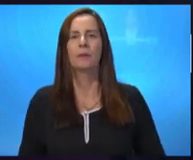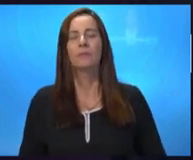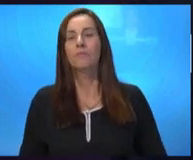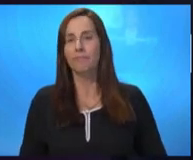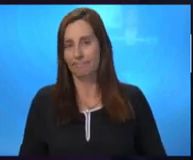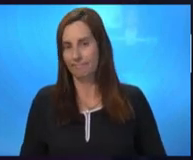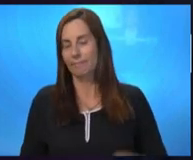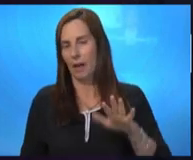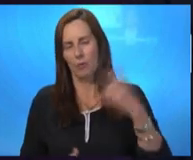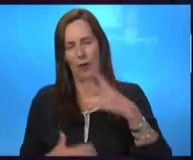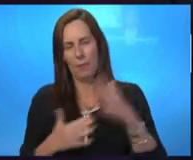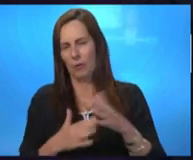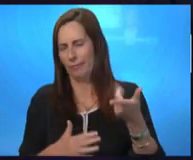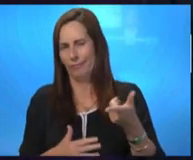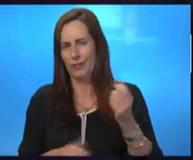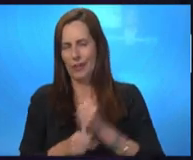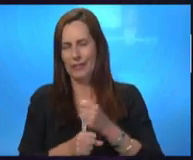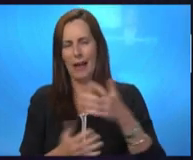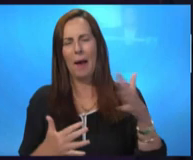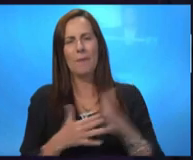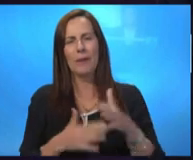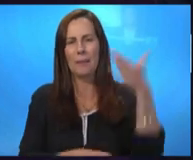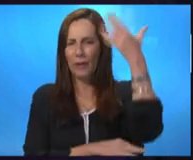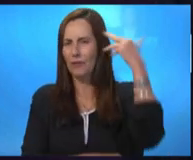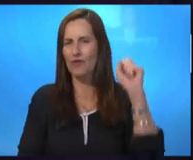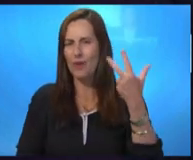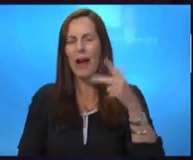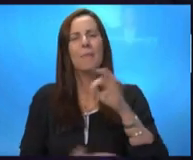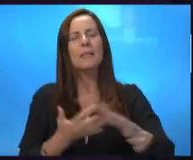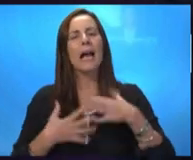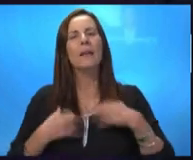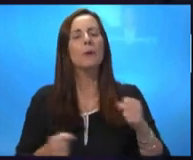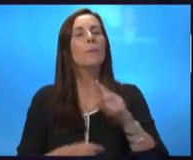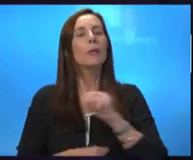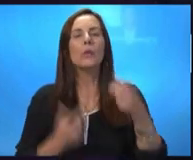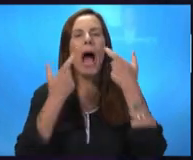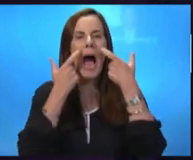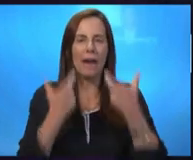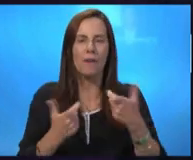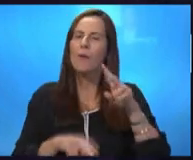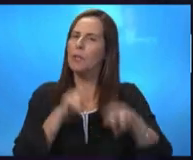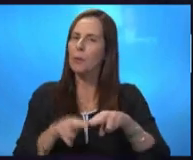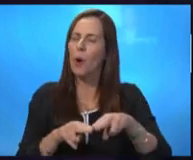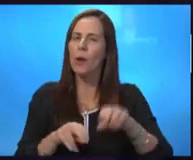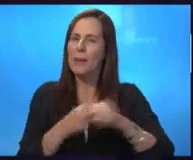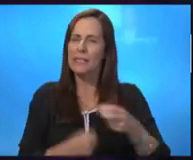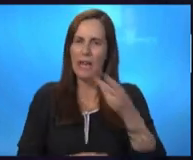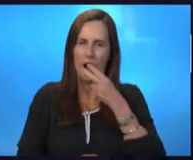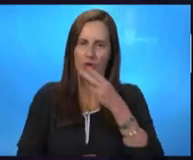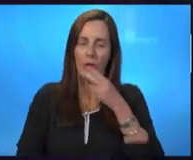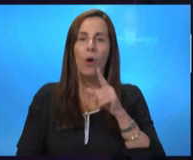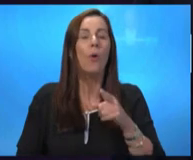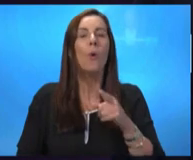כמובן, הביקורת החריפה שמתח מבקר המדינה לפני כ3 שבועות על משרד הבריאות בנושא אכיפה וטיפול בנזקי האישון. ומחר